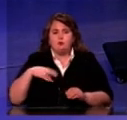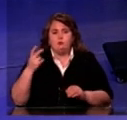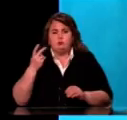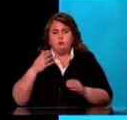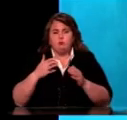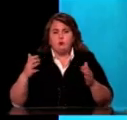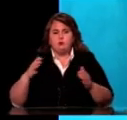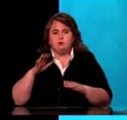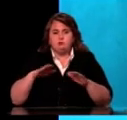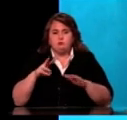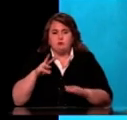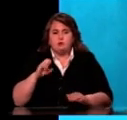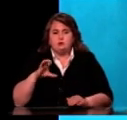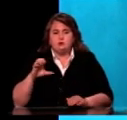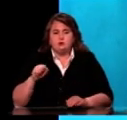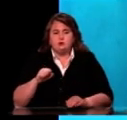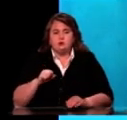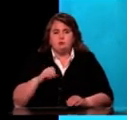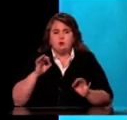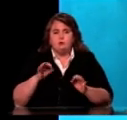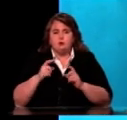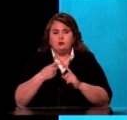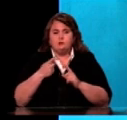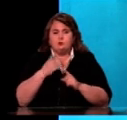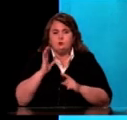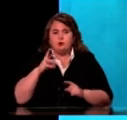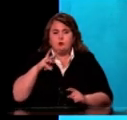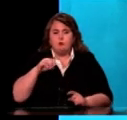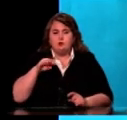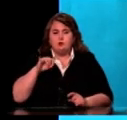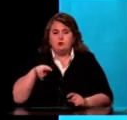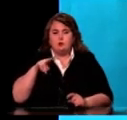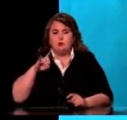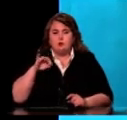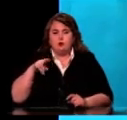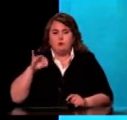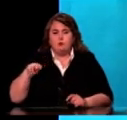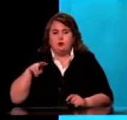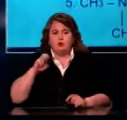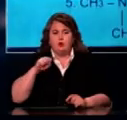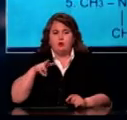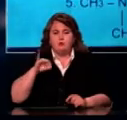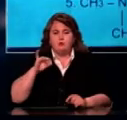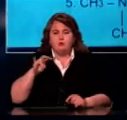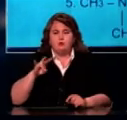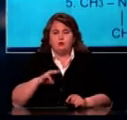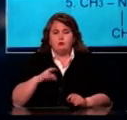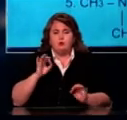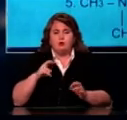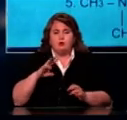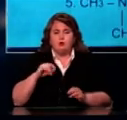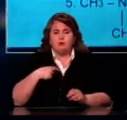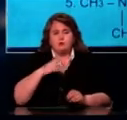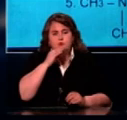молекулярной массой. Правильно. Правильное название будет метилпропил. Амин. Давайте посмотрим, правильно